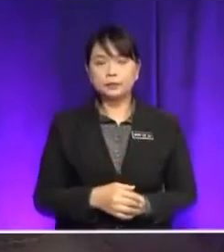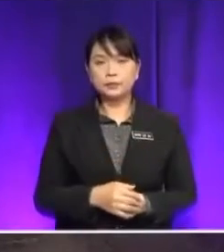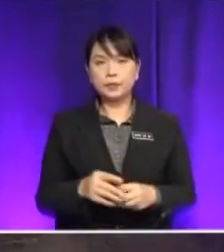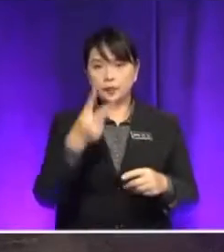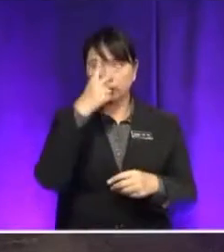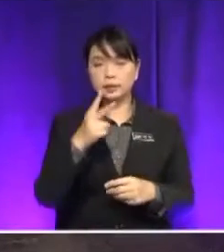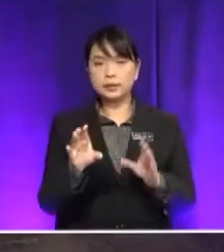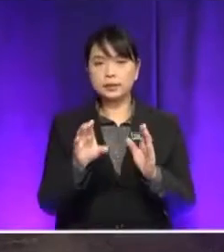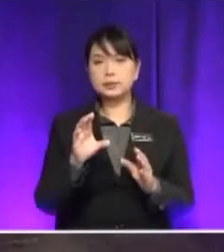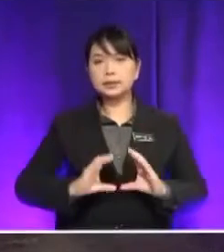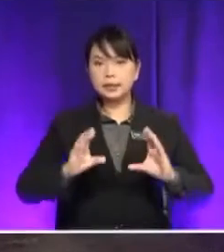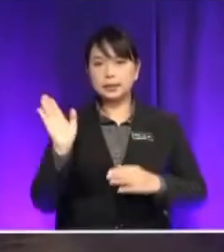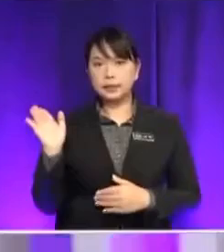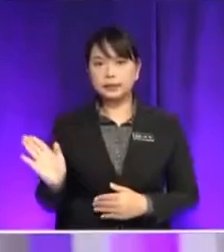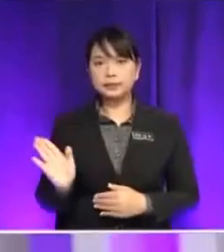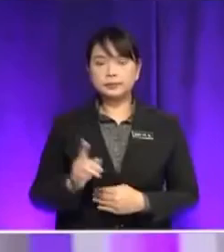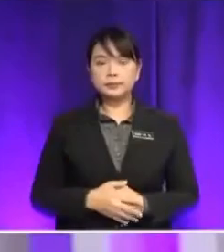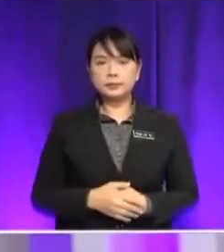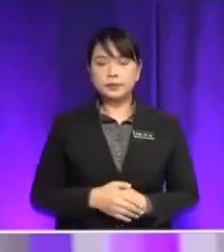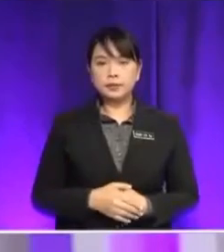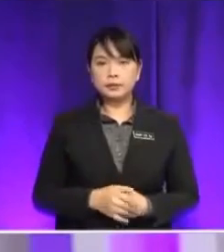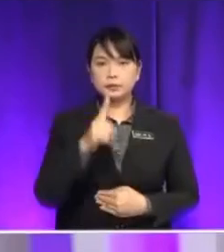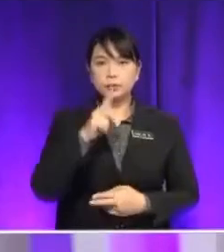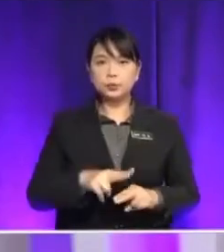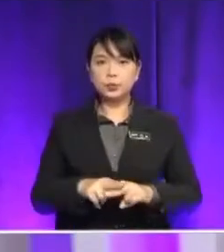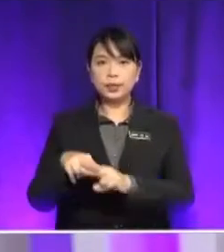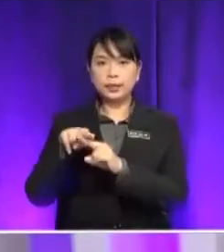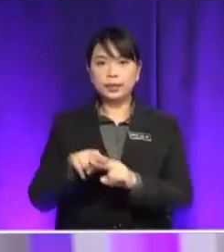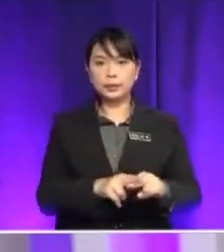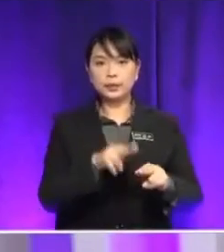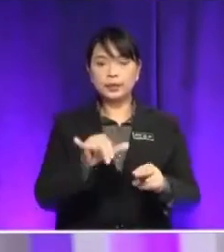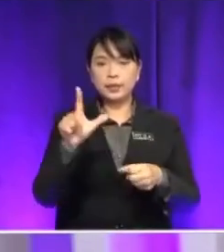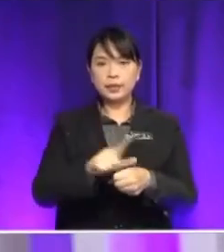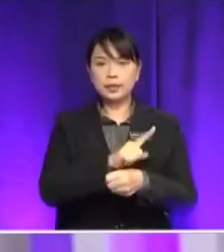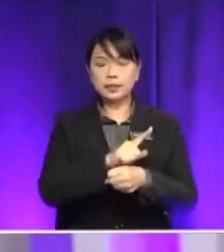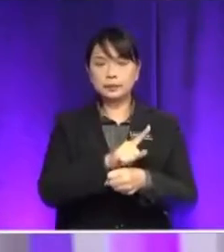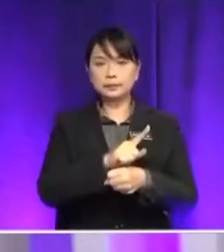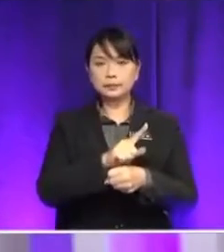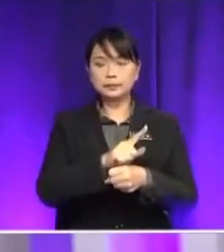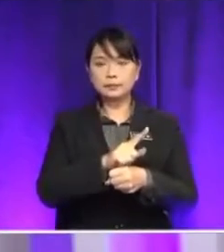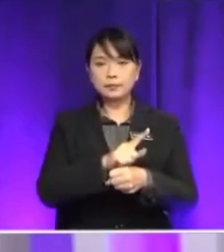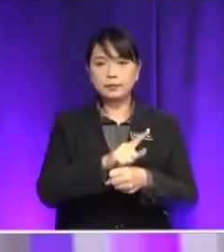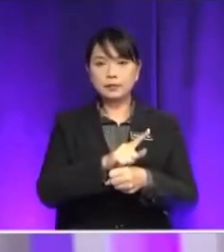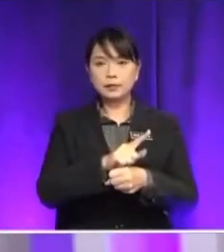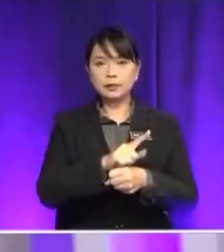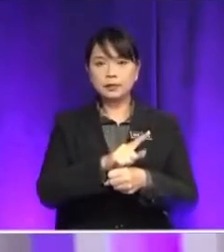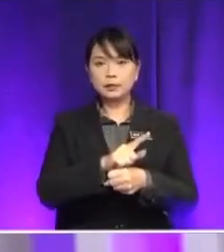kowe Orchestra boleh-boleh oke 123 Asus jadi